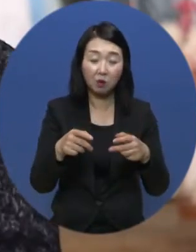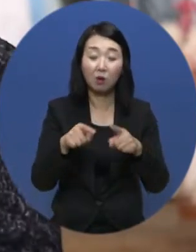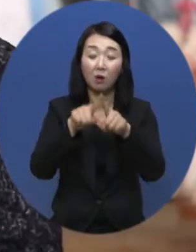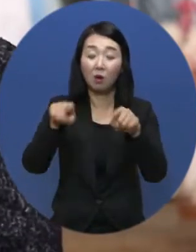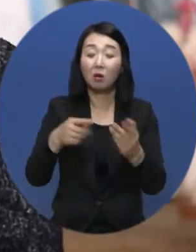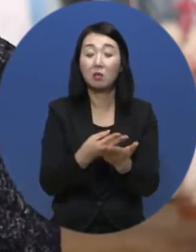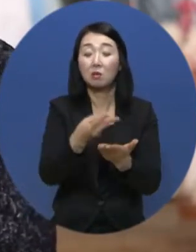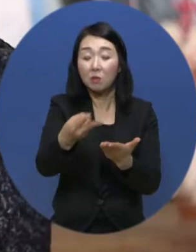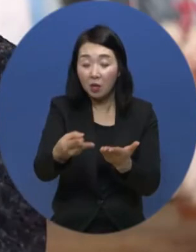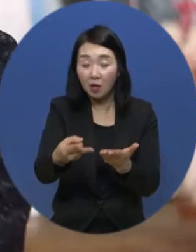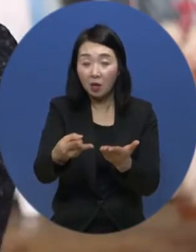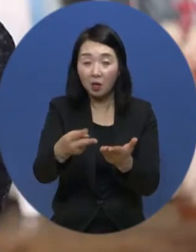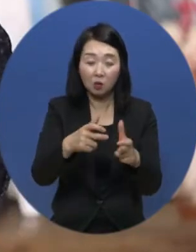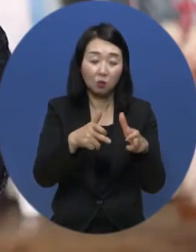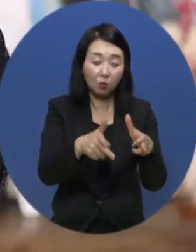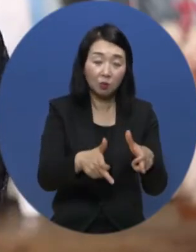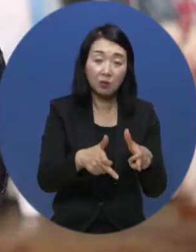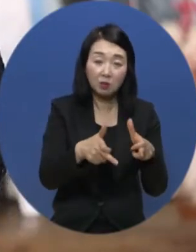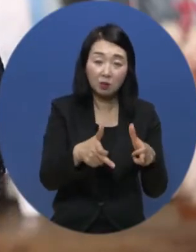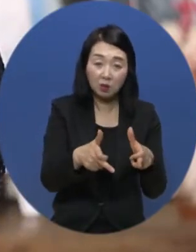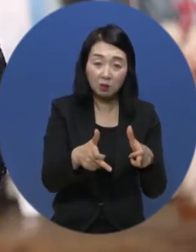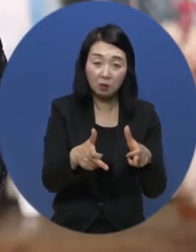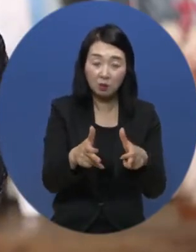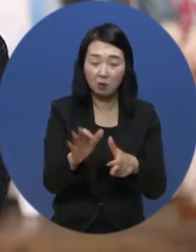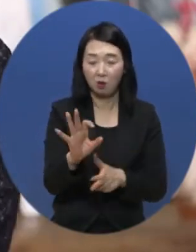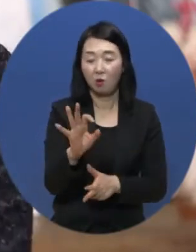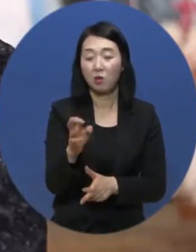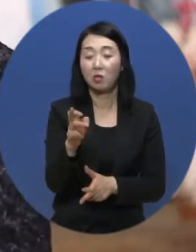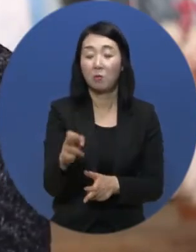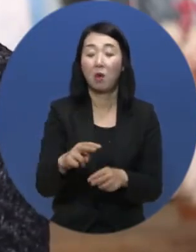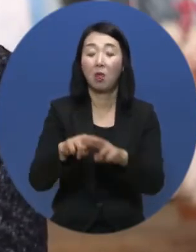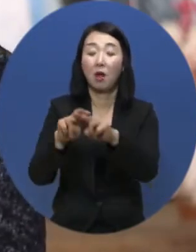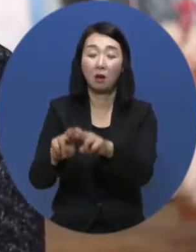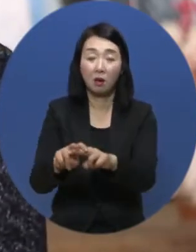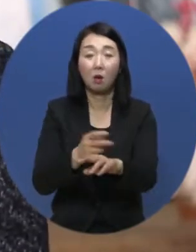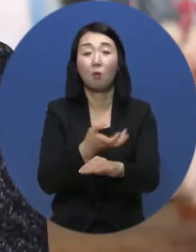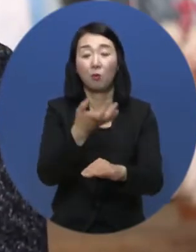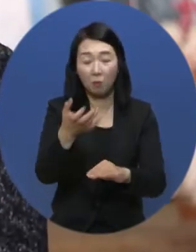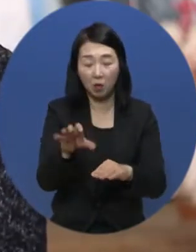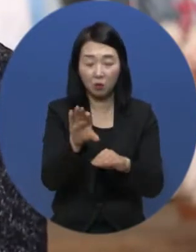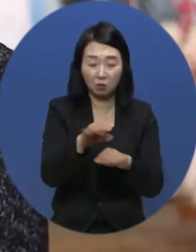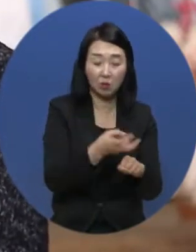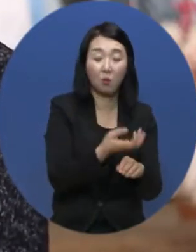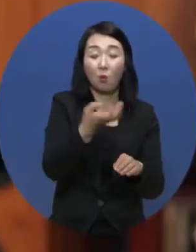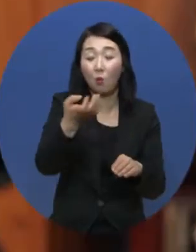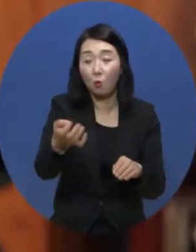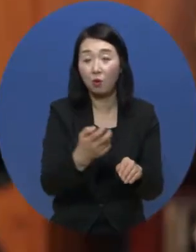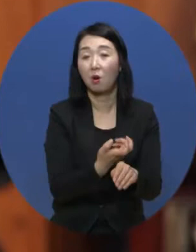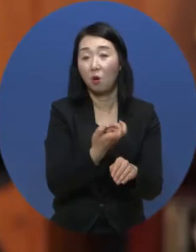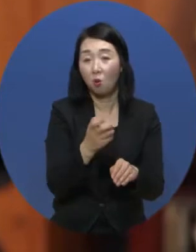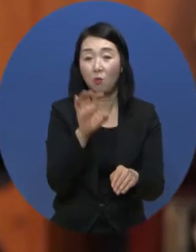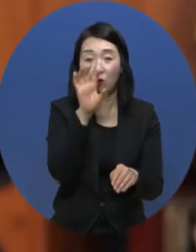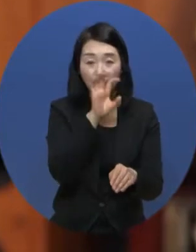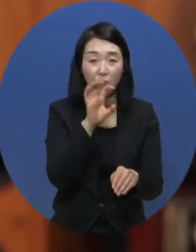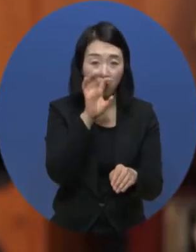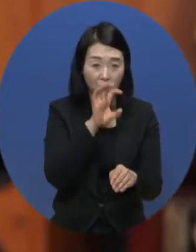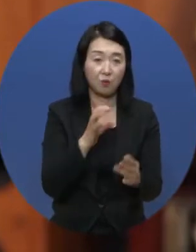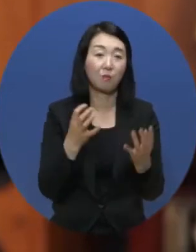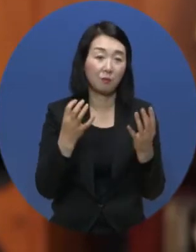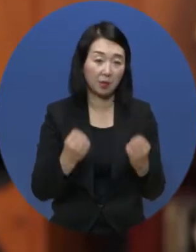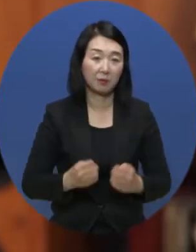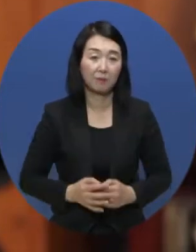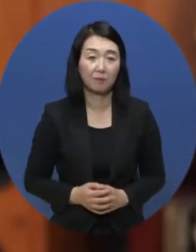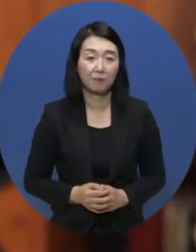휠체어에서 변기로, 휠체어에서 뭐 자동차로 운전하는 연습도 하고요. 그렇게 뭐 실질적인 재활을